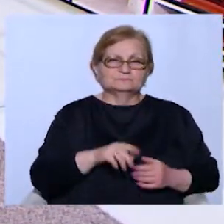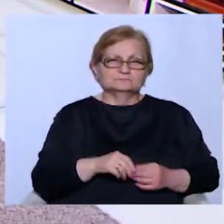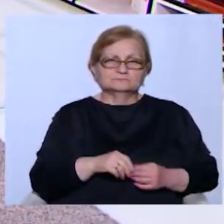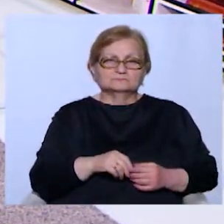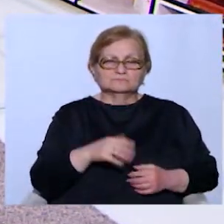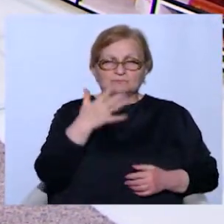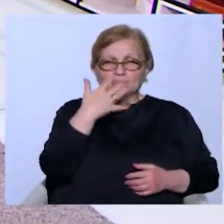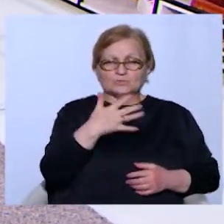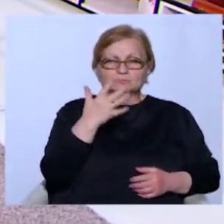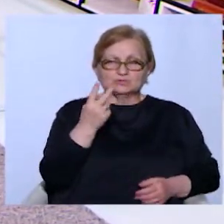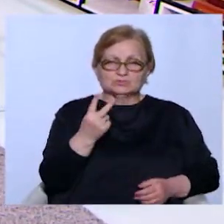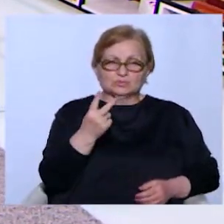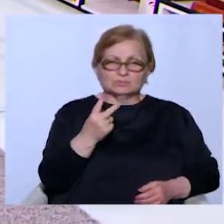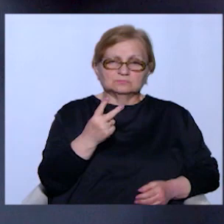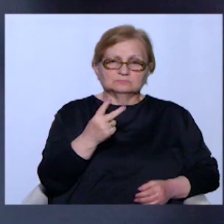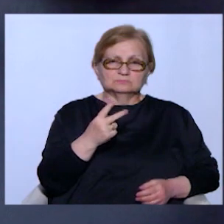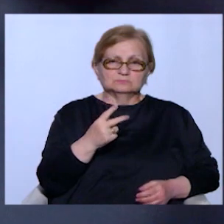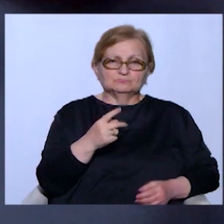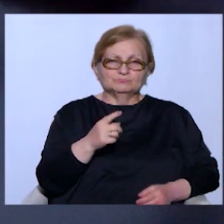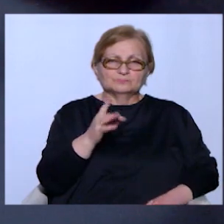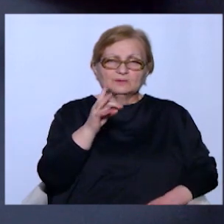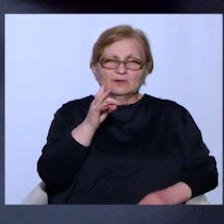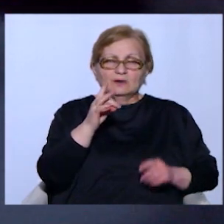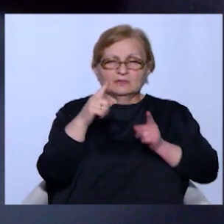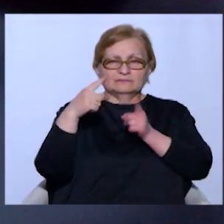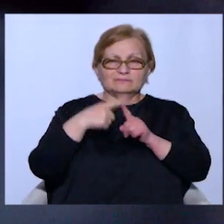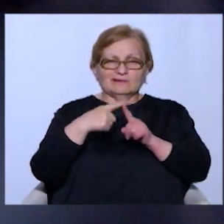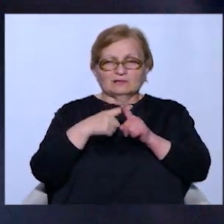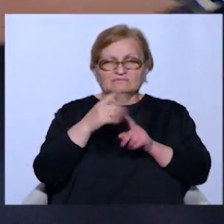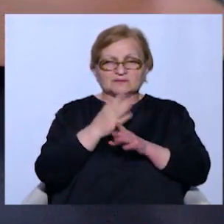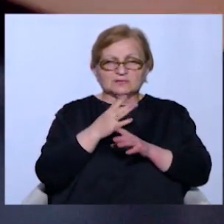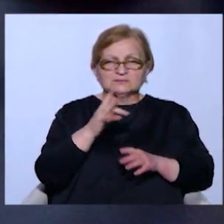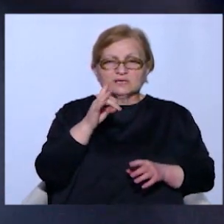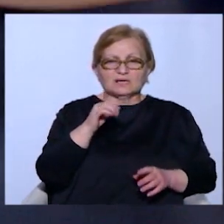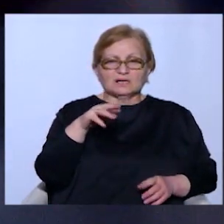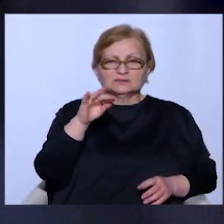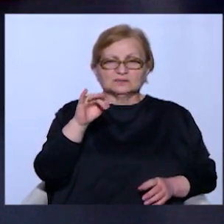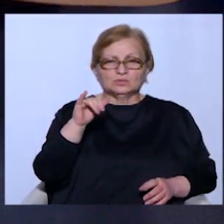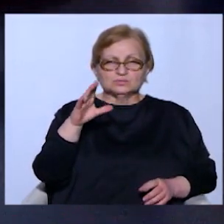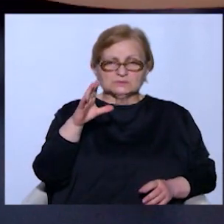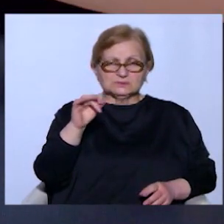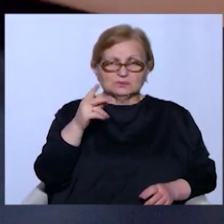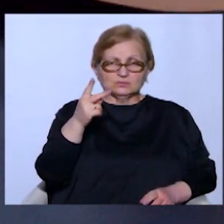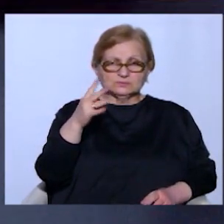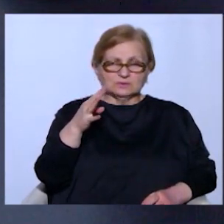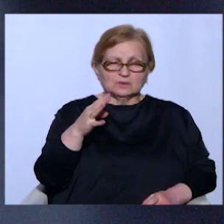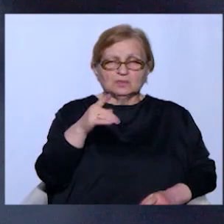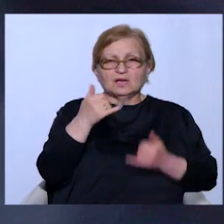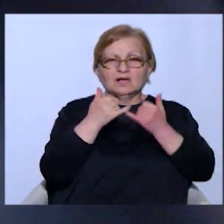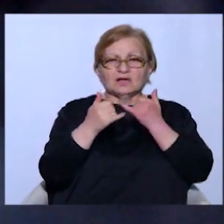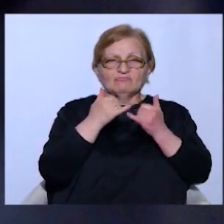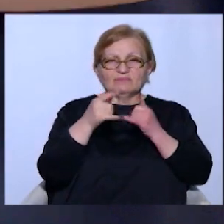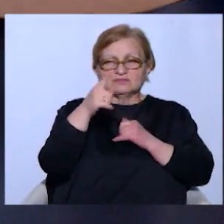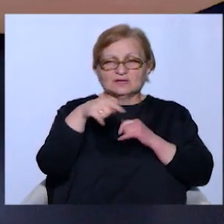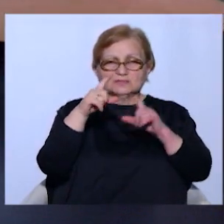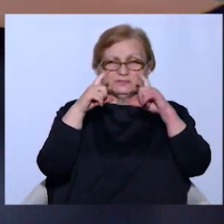არის 52, რადიუსი არის 24 და კიდე შუაში არის აღებული ყვითელი წრე, რომლის